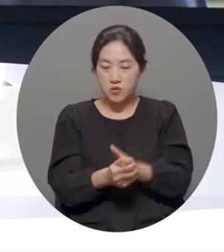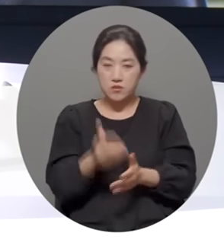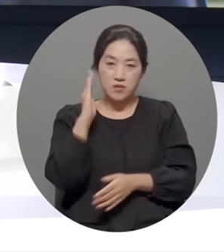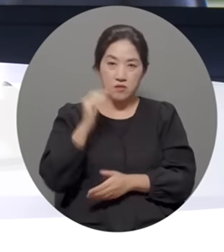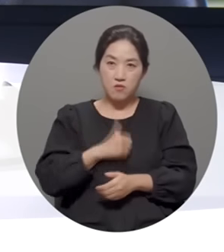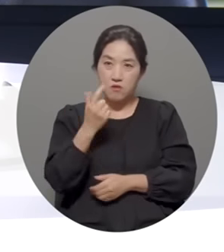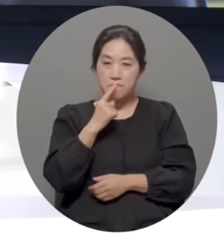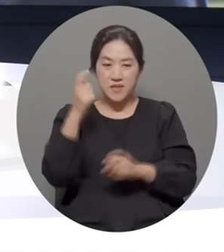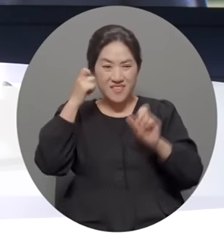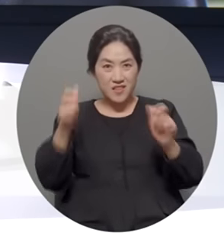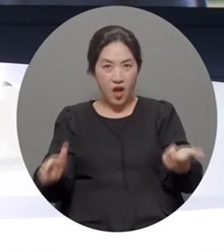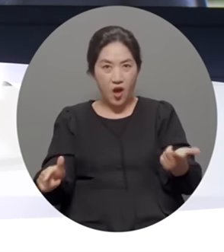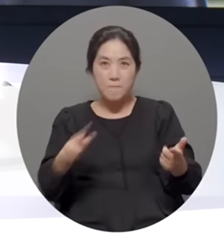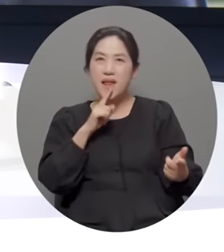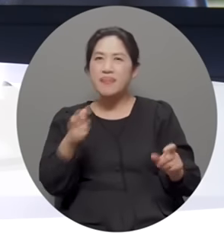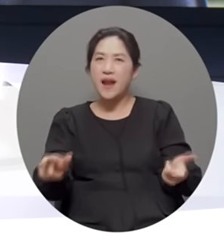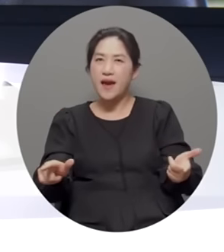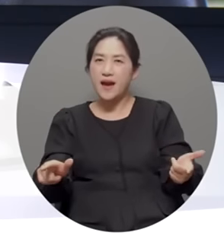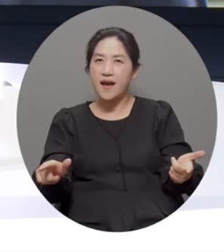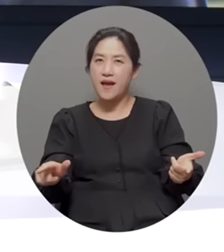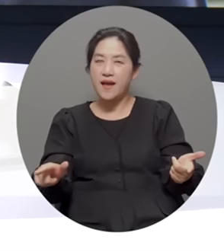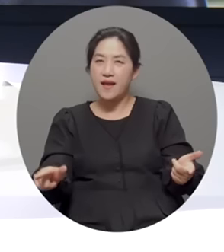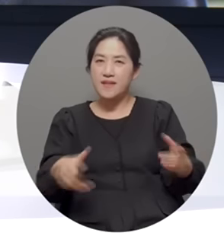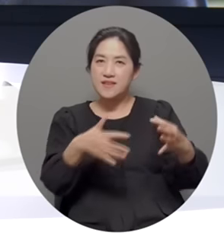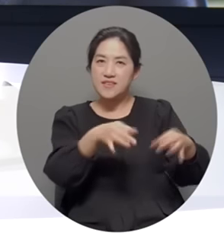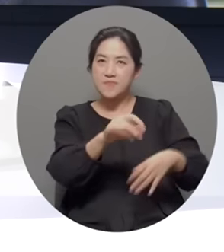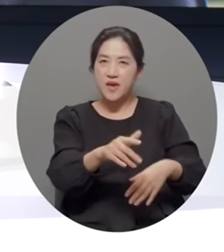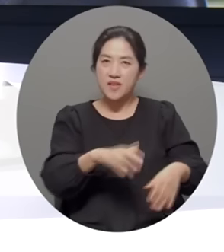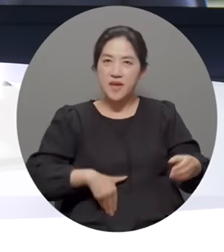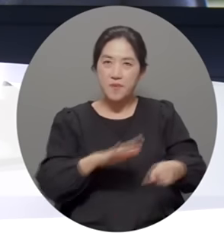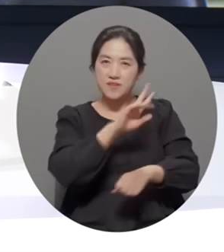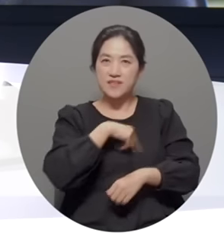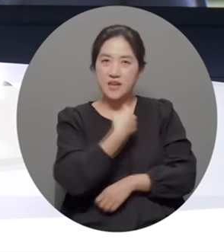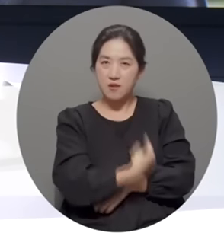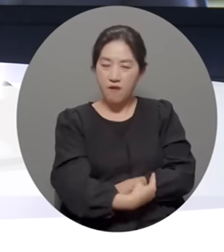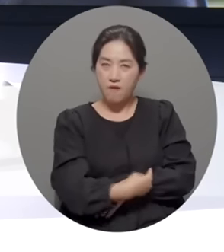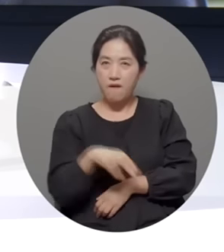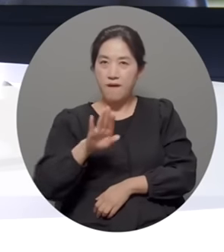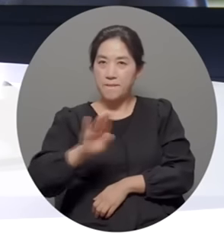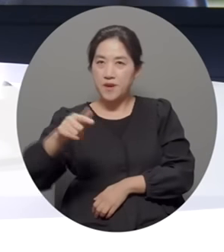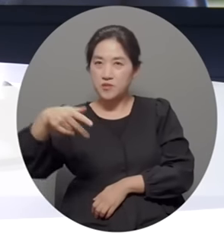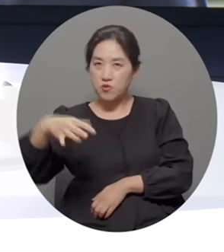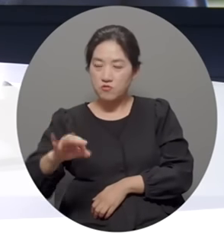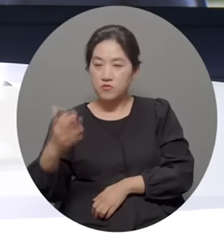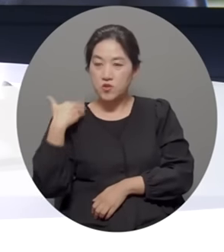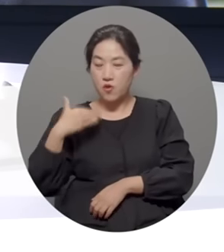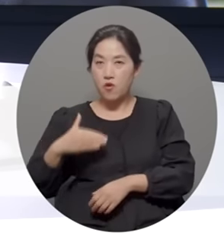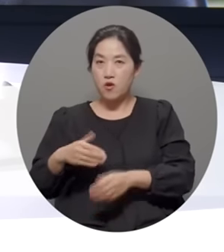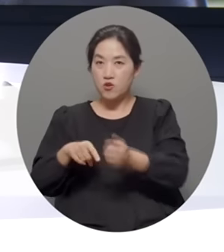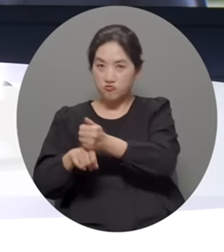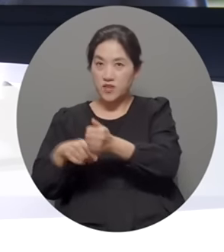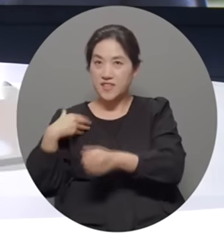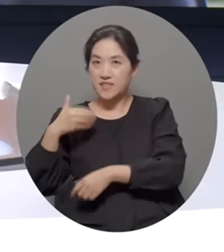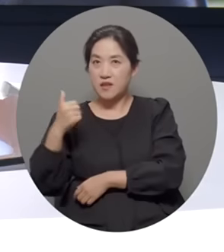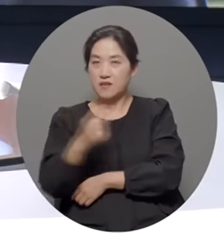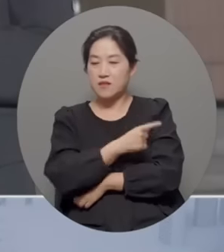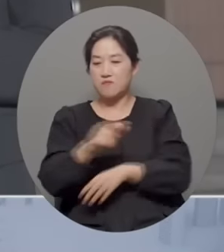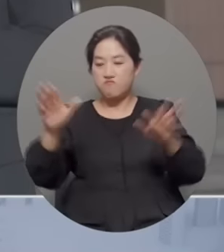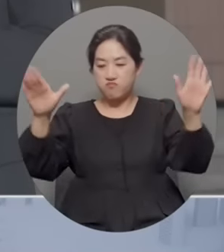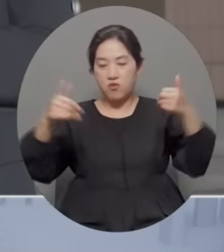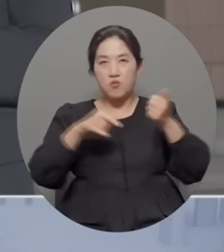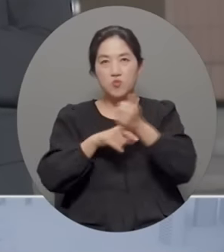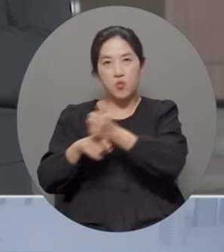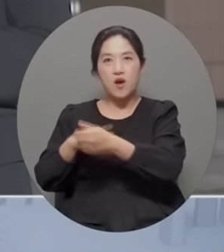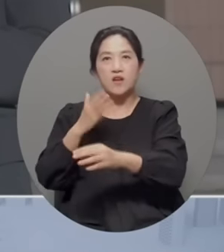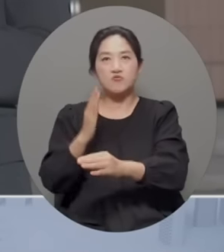당사자죠. 김계환 해병대 사령관과 박정훈 전 해병대 수사단장을 불러서 조사하고 있습니다. 공수처에 나가 있는